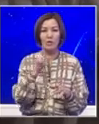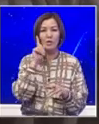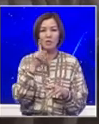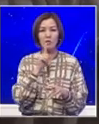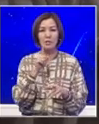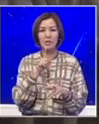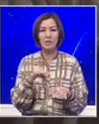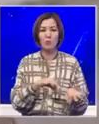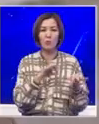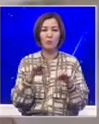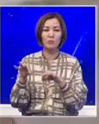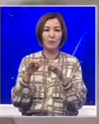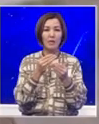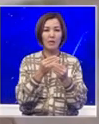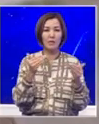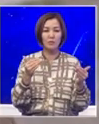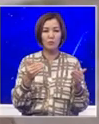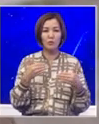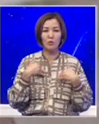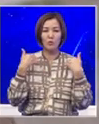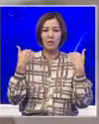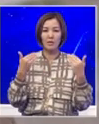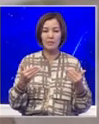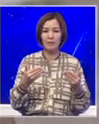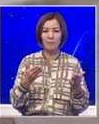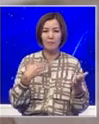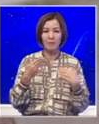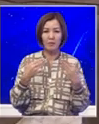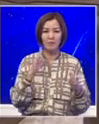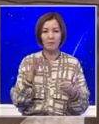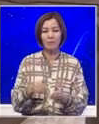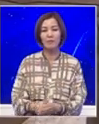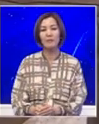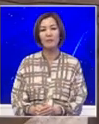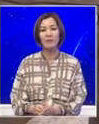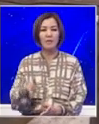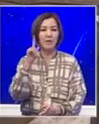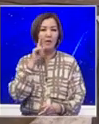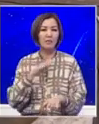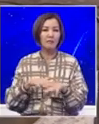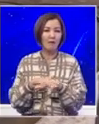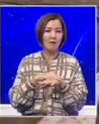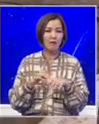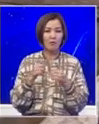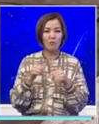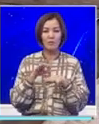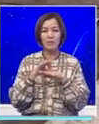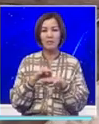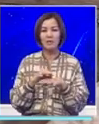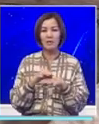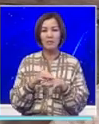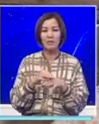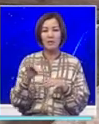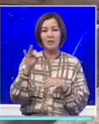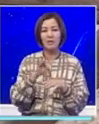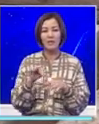көшпелі экскурсияда көңілге түйгендерін ортаға салып, пікір алмаспақ. Қазақстан халқы ассамблеясы ұйымдастырған ағартушылық